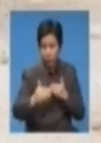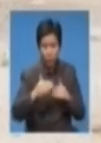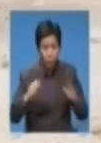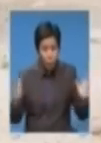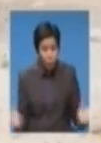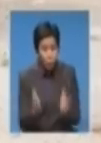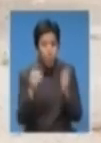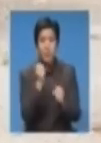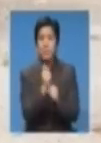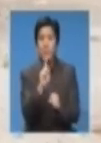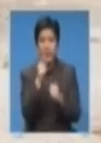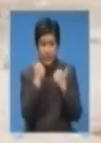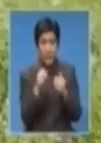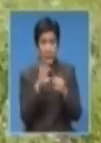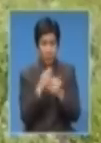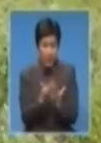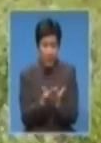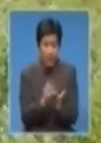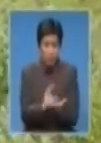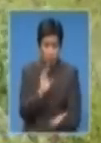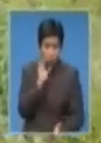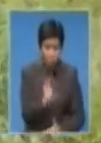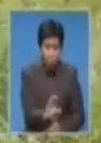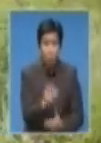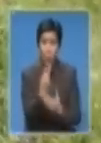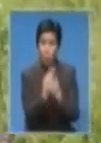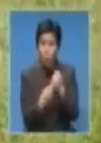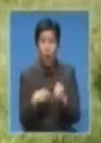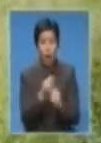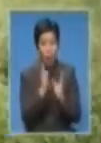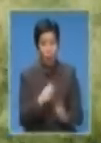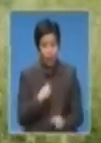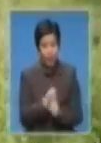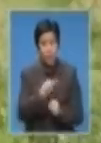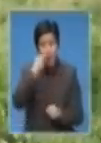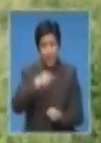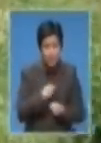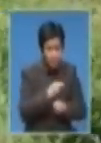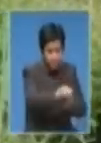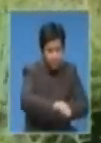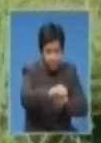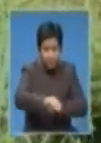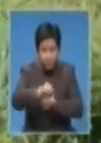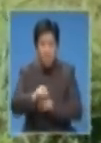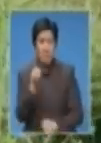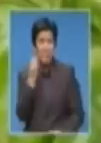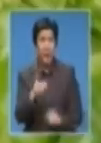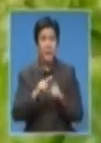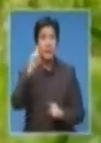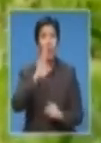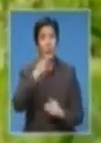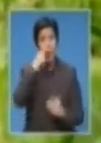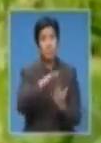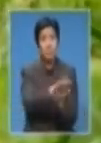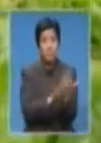ควบคู่กันไปด้วยกับการลงทุนในด้านอื่นนะครับเพื่อให้เกษตรกรไทยซึ่งเป็นประชากรส่วนใหญ่ของประเทศแล้วก็มีคุณค่ากับประเท